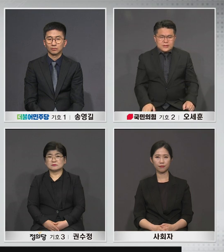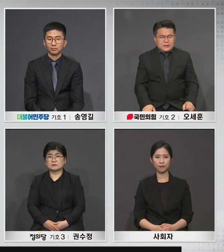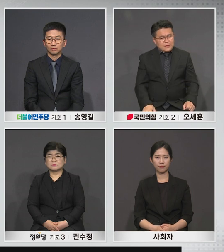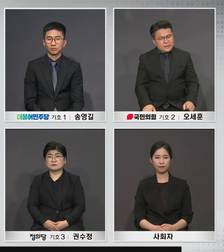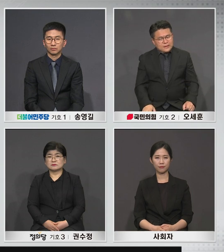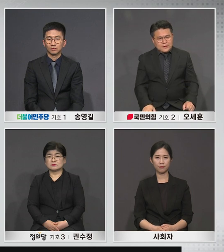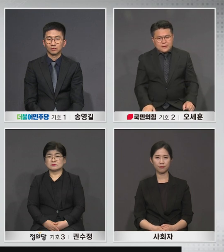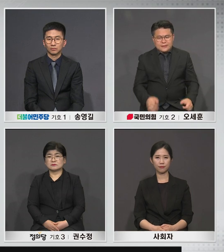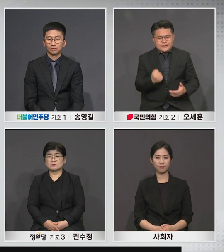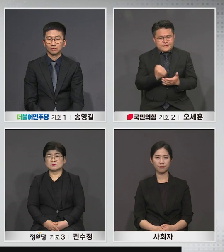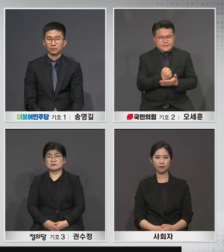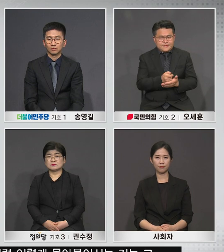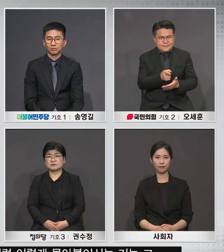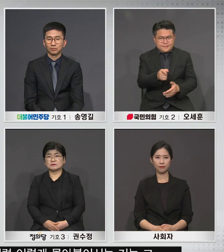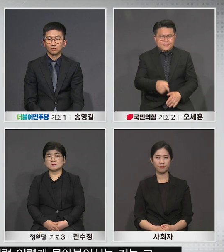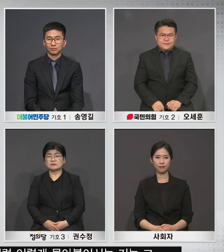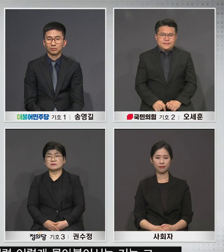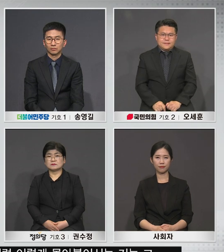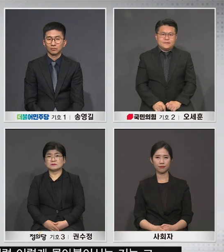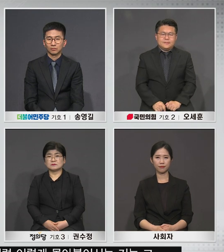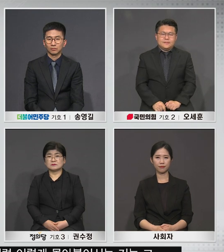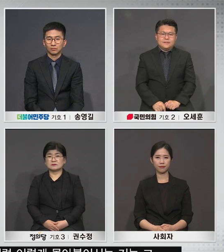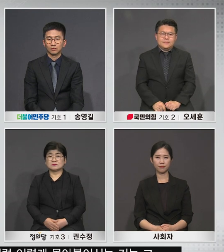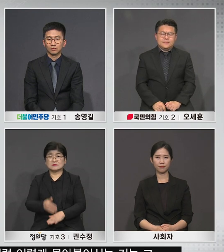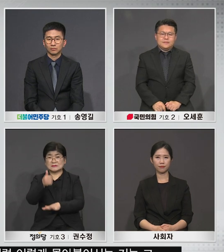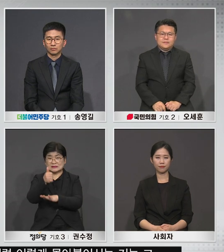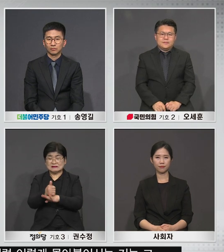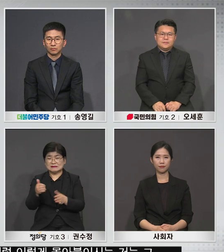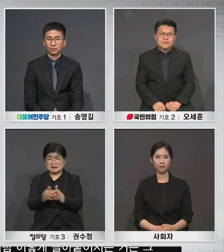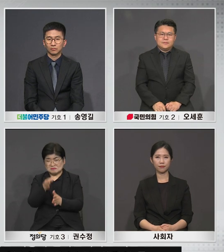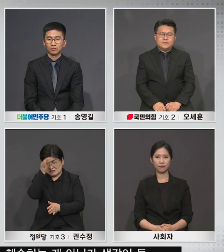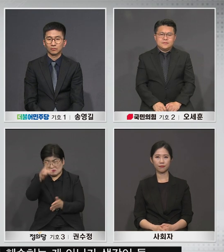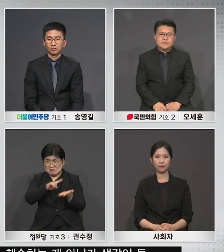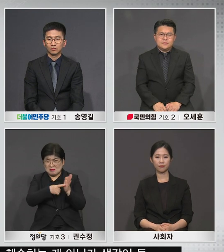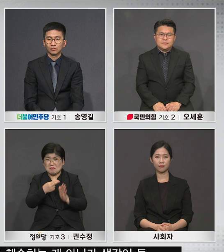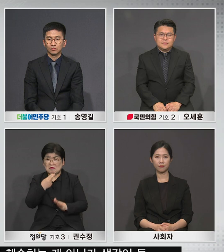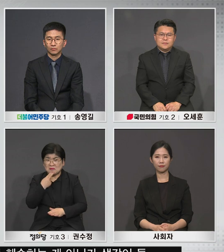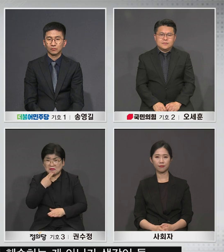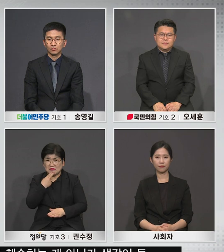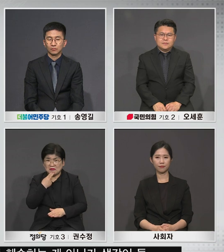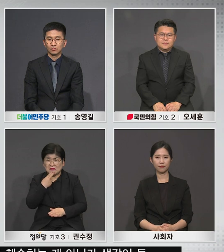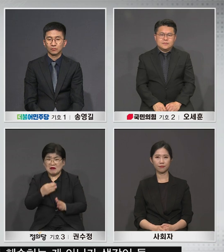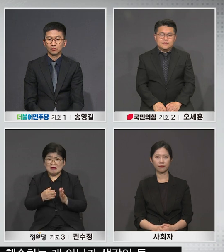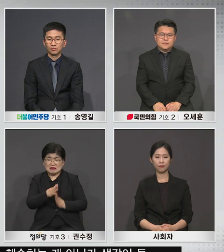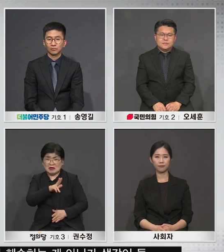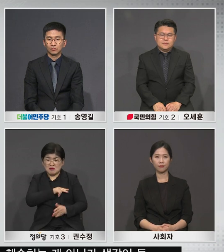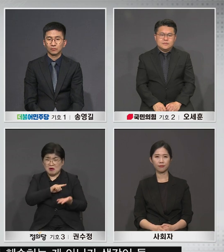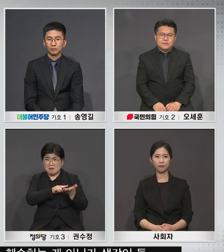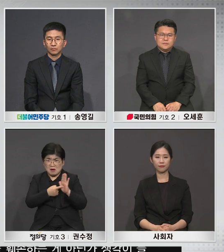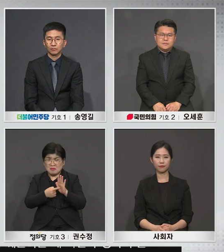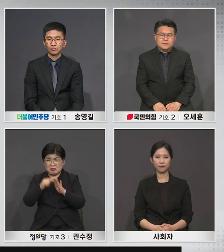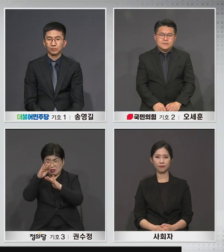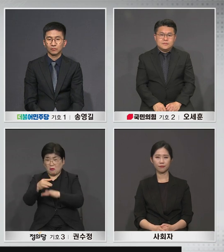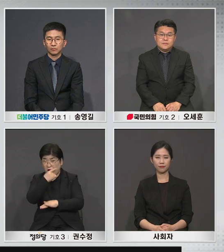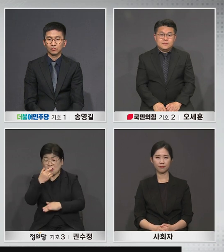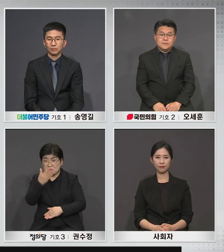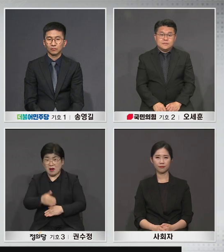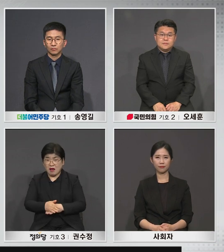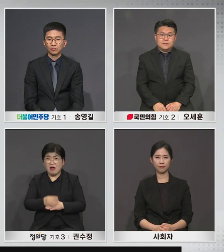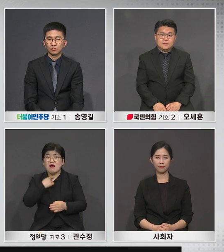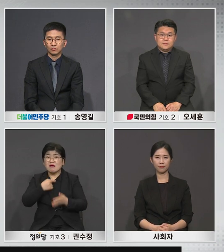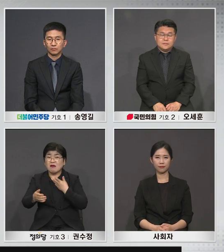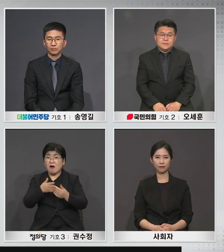안타깝습니다. 네, 끝까지 사과를 안 하시는데요. 시의회의 발언 자료나 이런 것들을 보면 확인하실 수 있습니다. 이분의 경력을